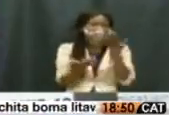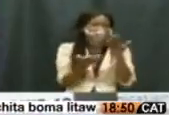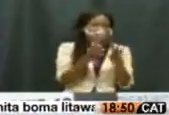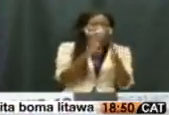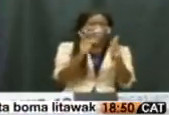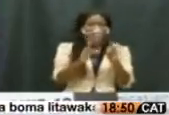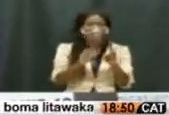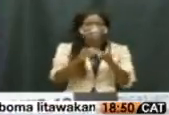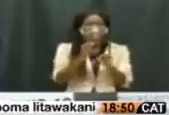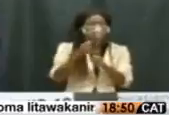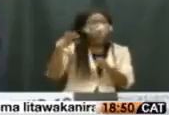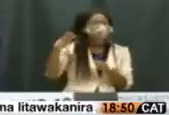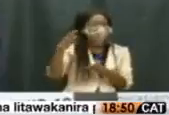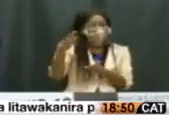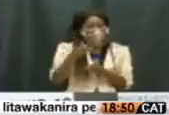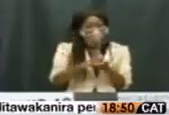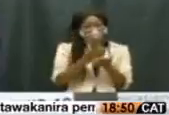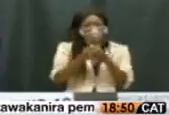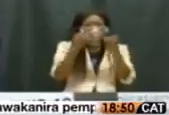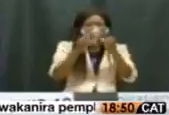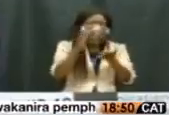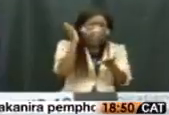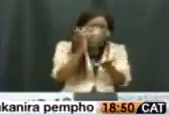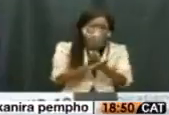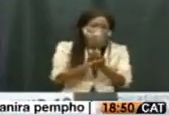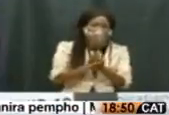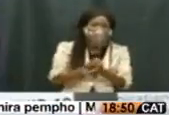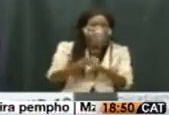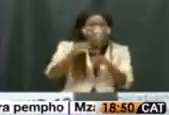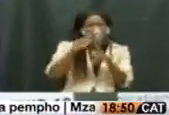weniweni okhudzana ndi muliri wa COVID-19